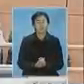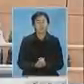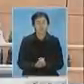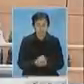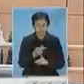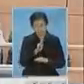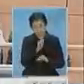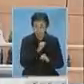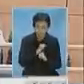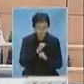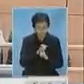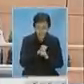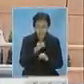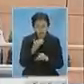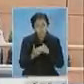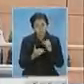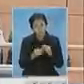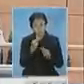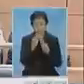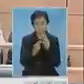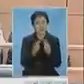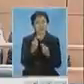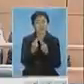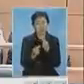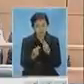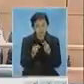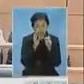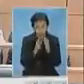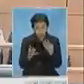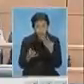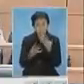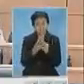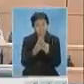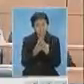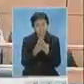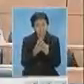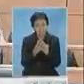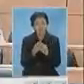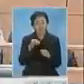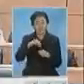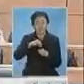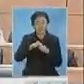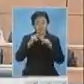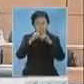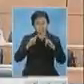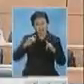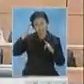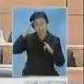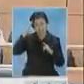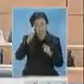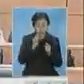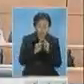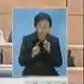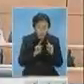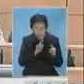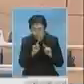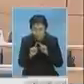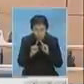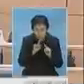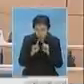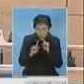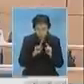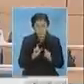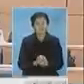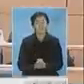ไปไปเยี่ยมพวกผมที่ถูกควบคุมตัวอยู่ที่ค่ายนเรศวรไปพูดไปคุย